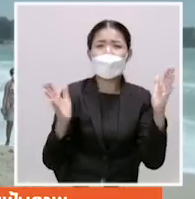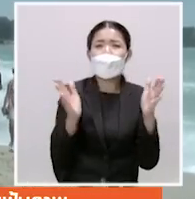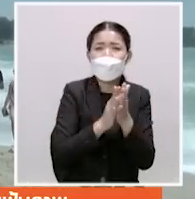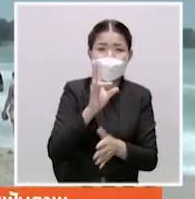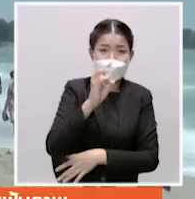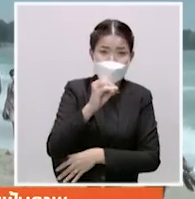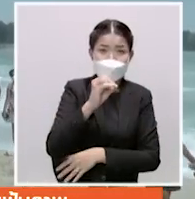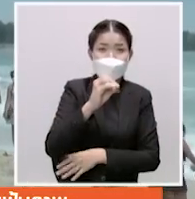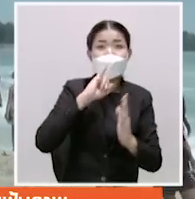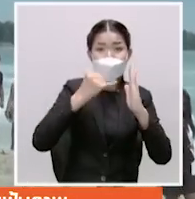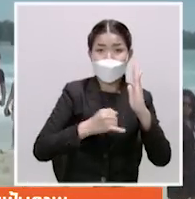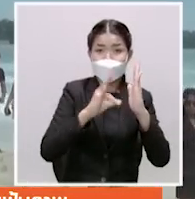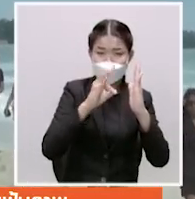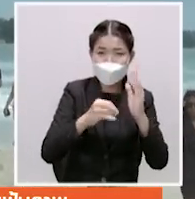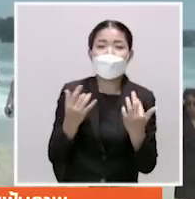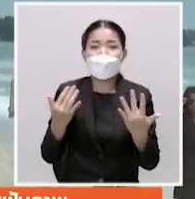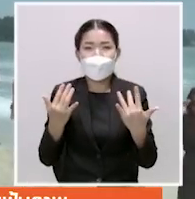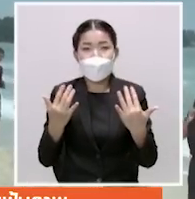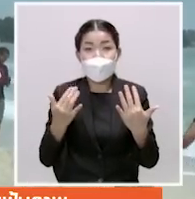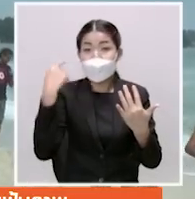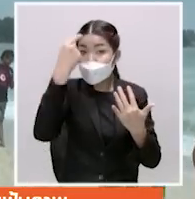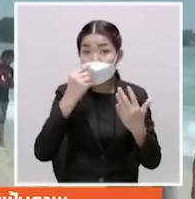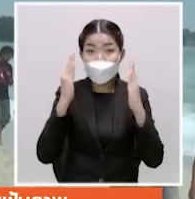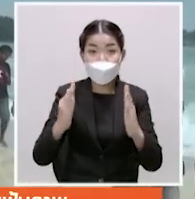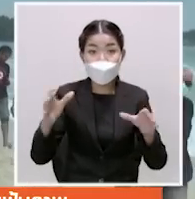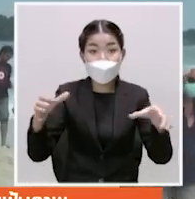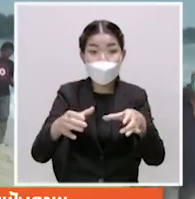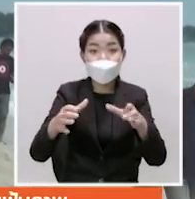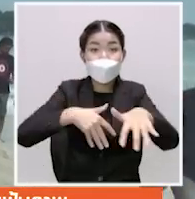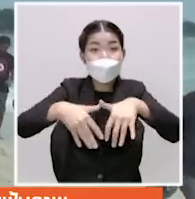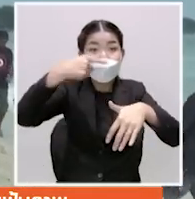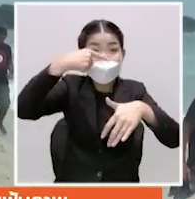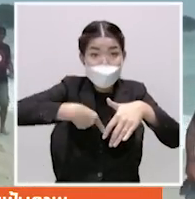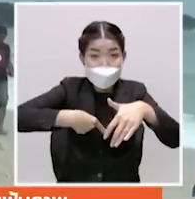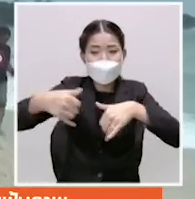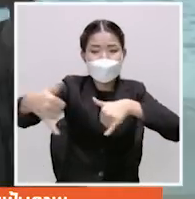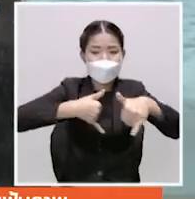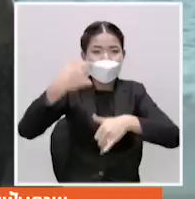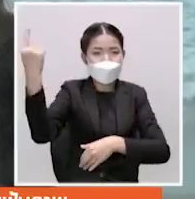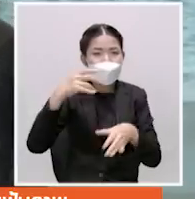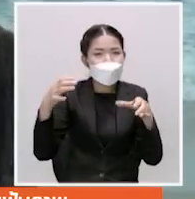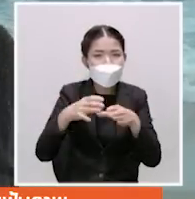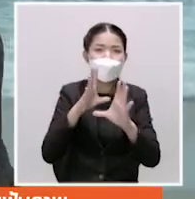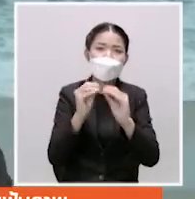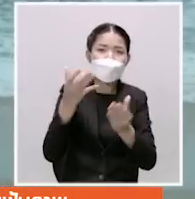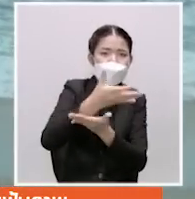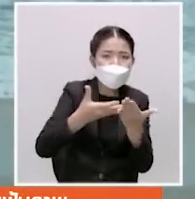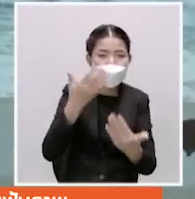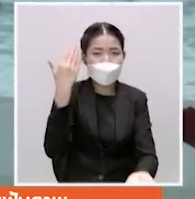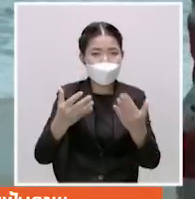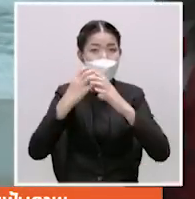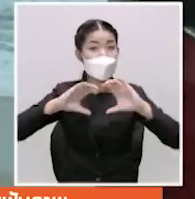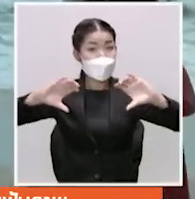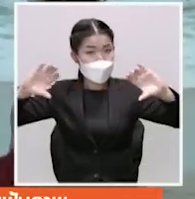จังหวัด76จังหวัดนะครับที่ยังรอคอยนักท่องเที่ยวประเภทกลุ่มชาวไทยนะครับกลุ่มสัมมนานะครับภาครัฐนะครับวัน